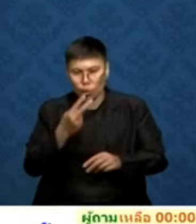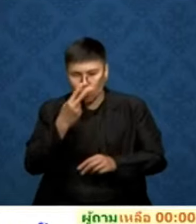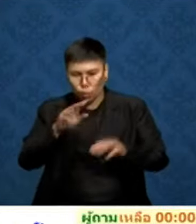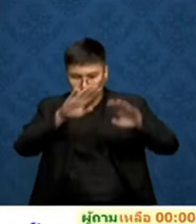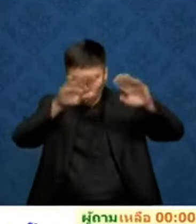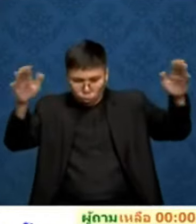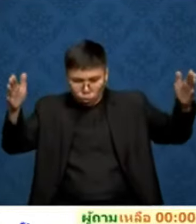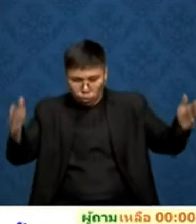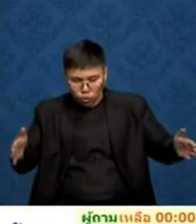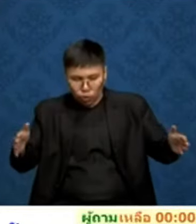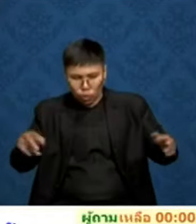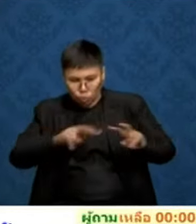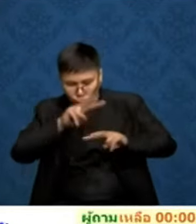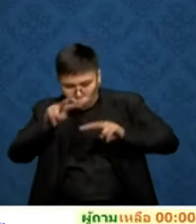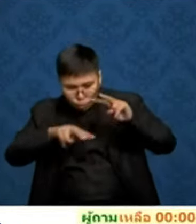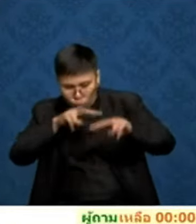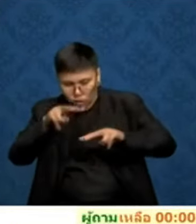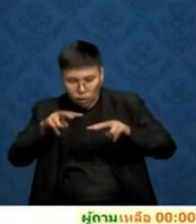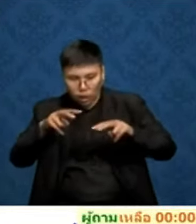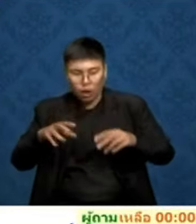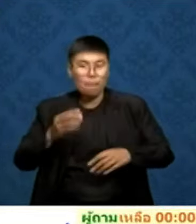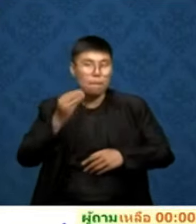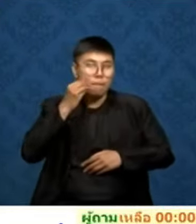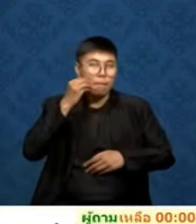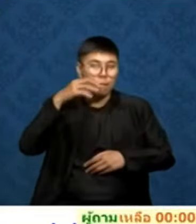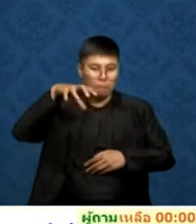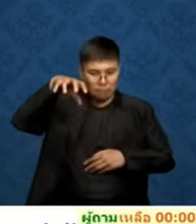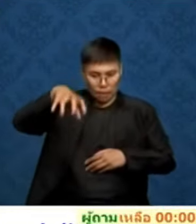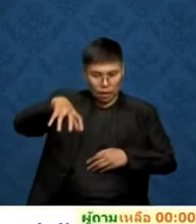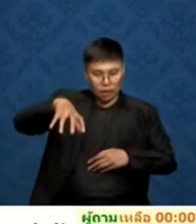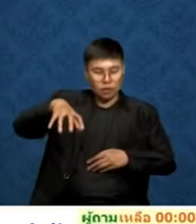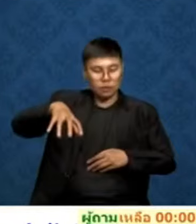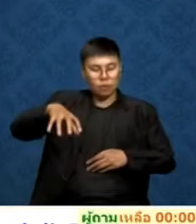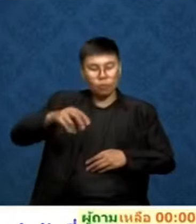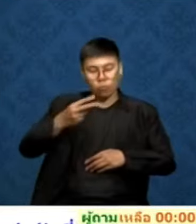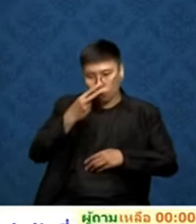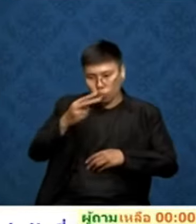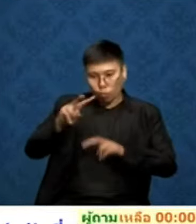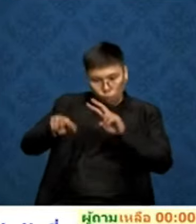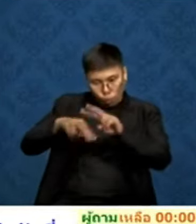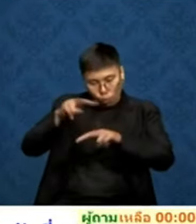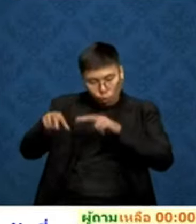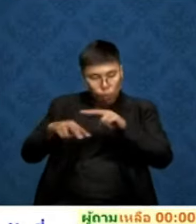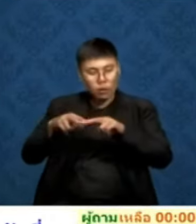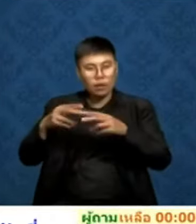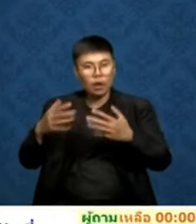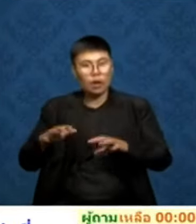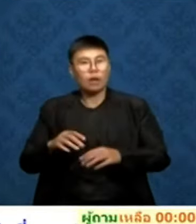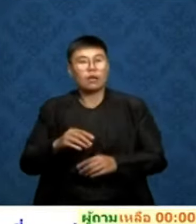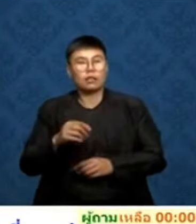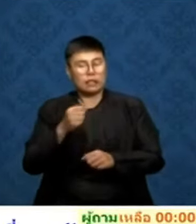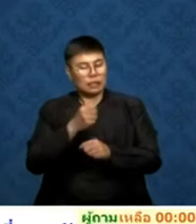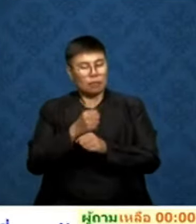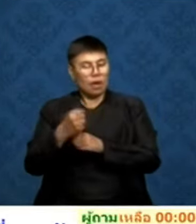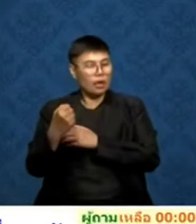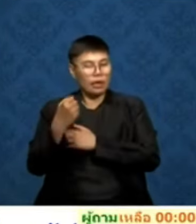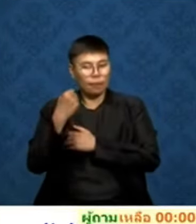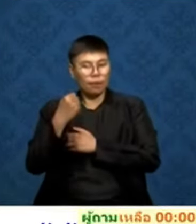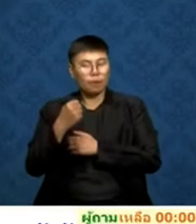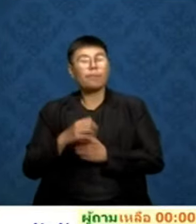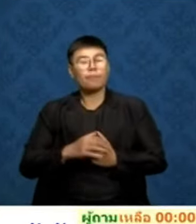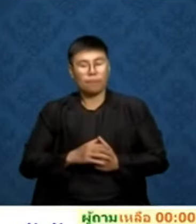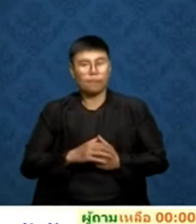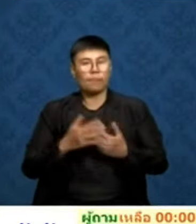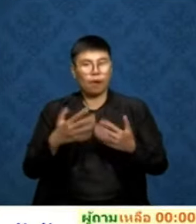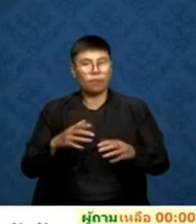จที่แวร์เฮาส์นะครับเราก็สามารถจะดำเนินการได้ถ้าทำอย่างนี้โดยเข้มงวดผมก็คิดว่ามันก็จะได้ผลอีกระดับหนึ่งสำหรับเรื่องราคา